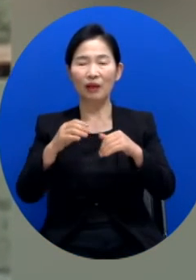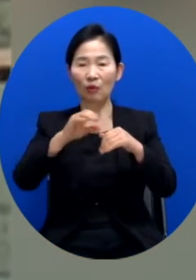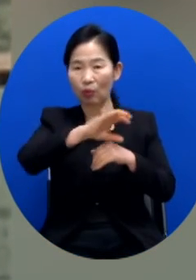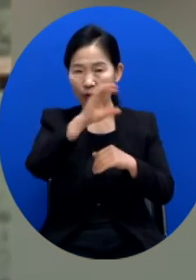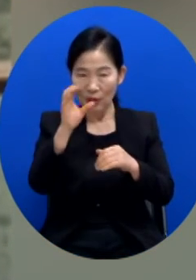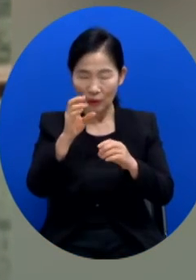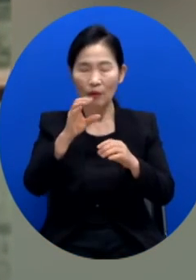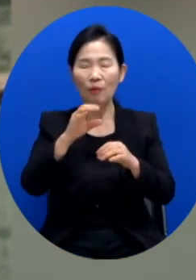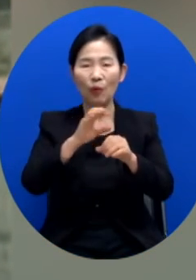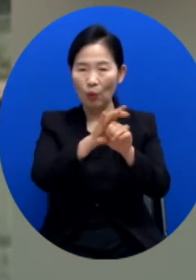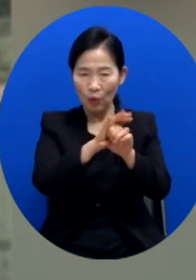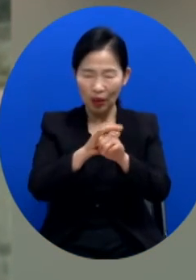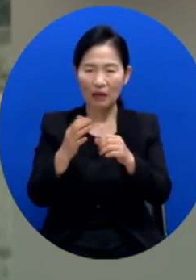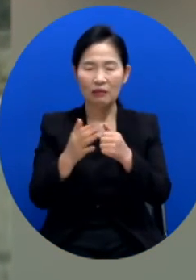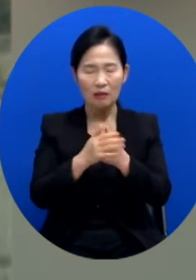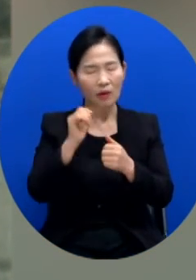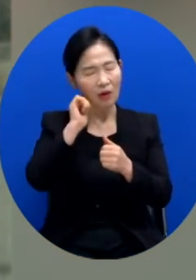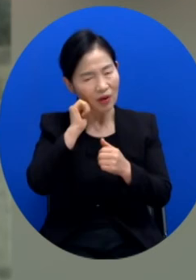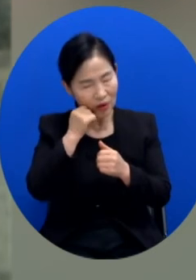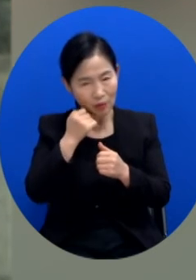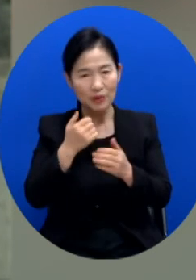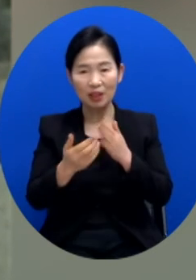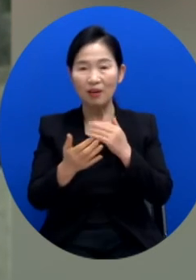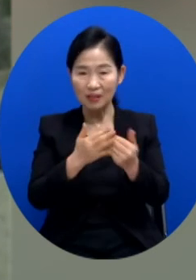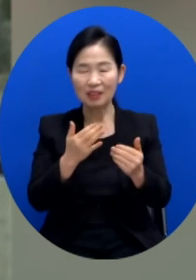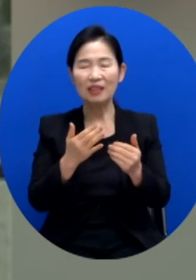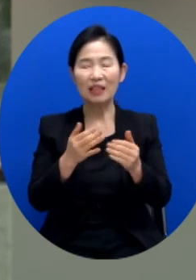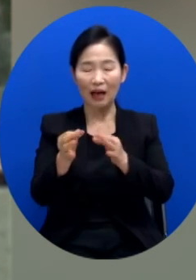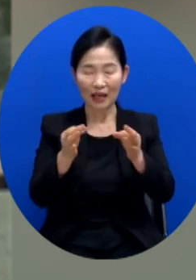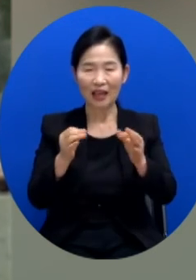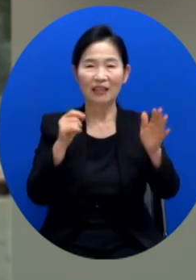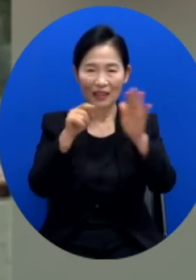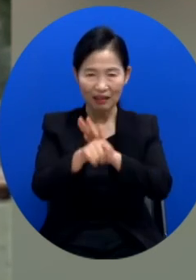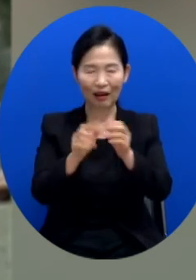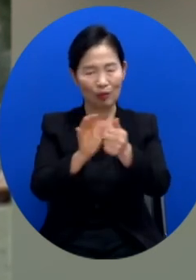있는 자영업 소상공인들을 찾아가 위로 공연도 펼칠 계획입니다